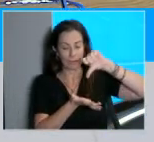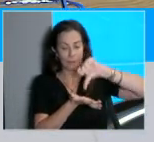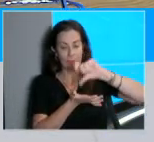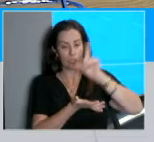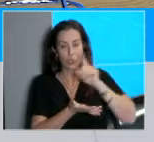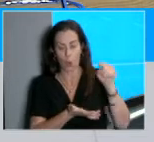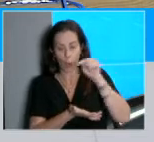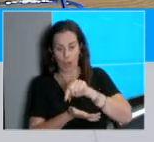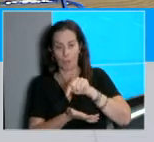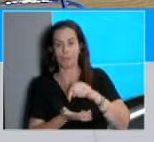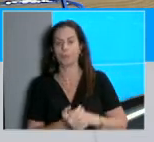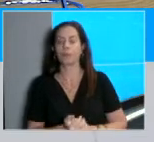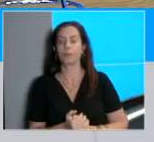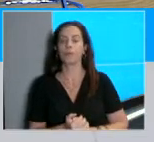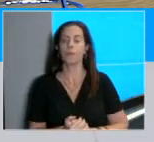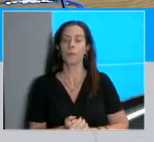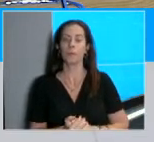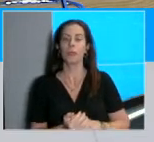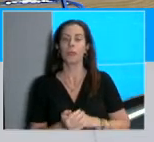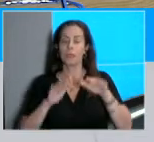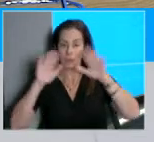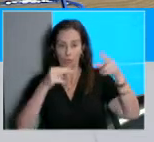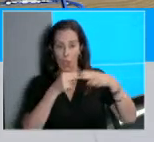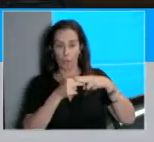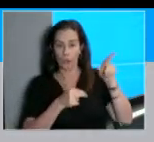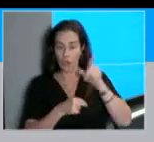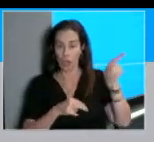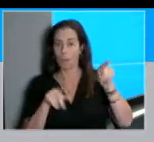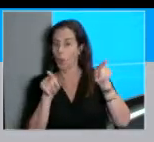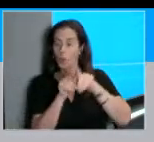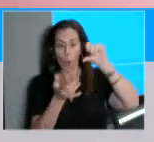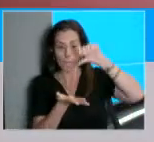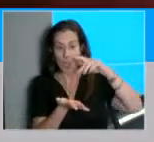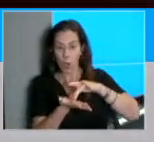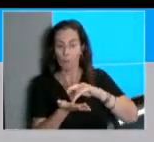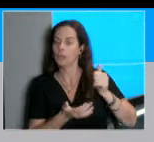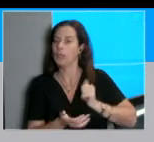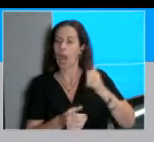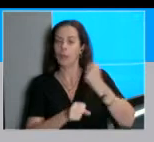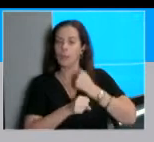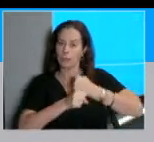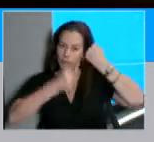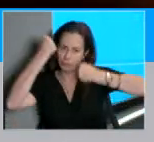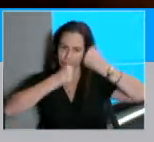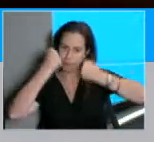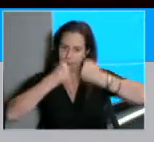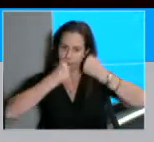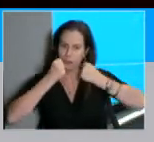התעופה המרכזי הבינלאומי של העיר. שם, באותה העיירה, צהל ביצע את